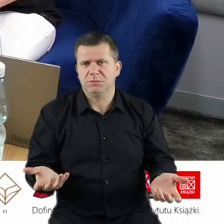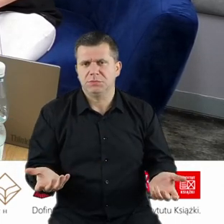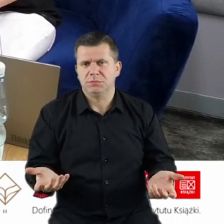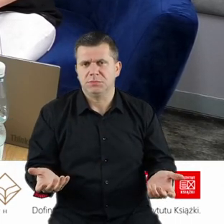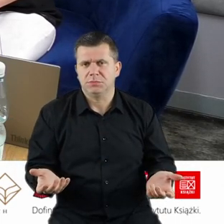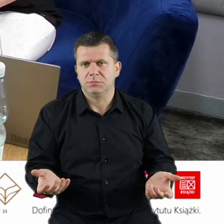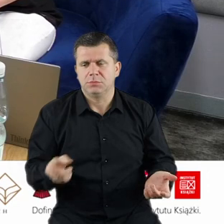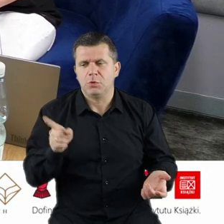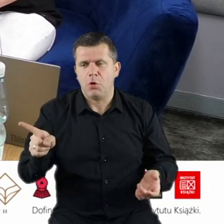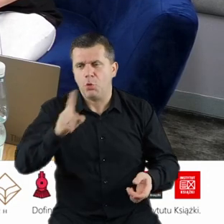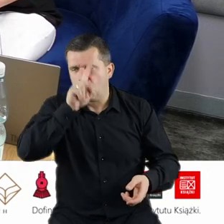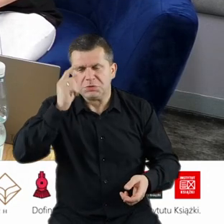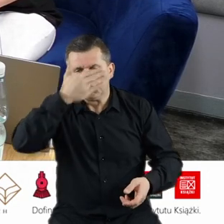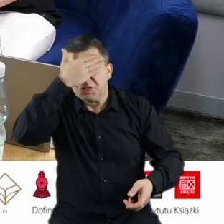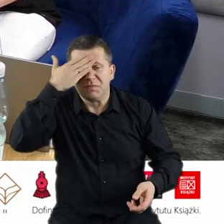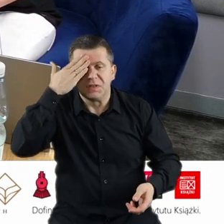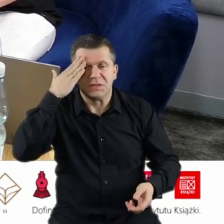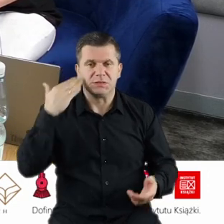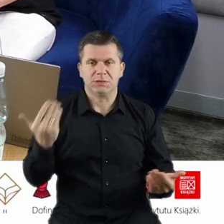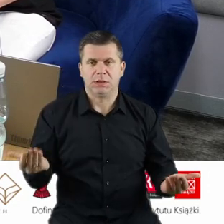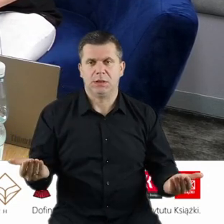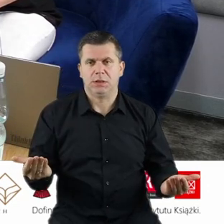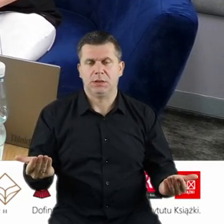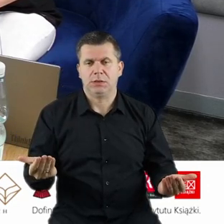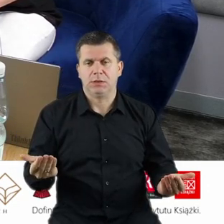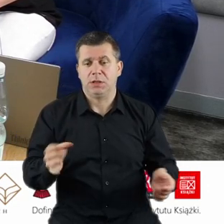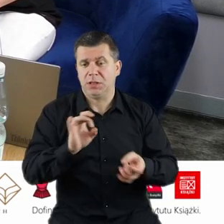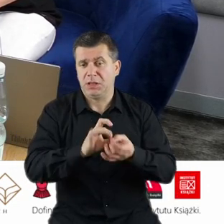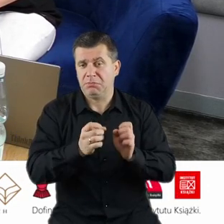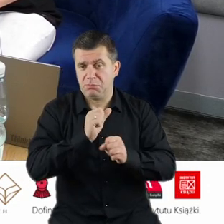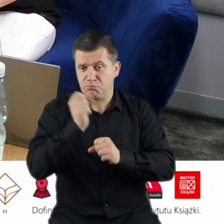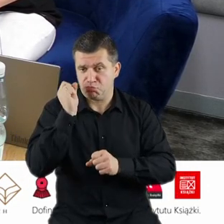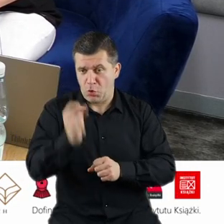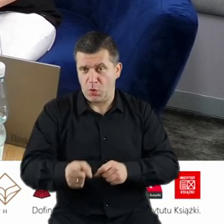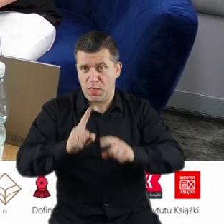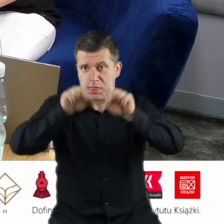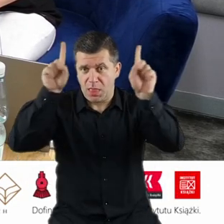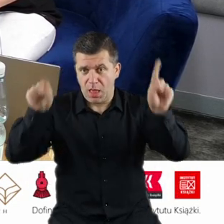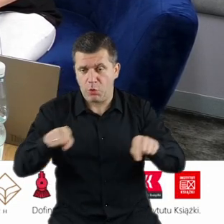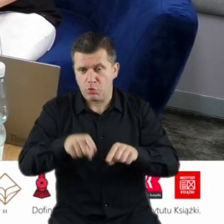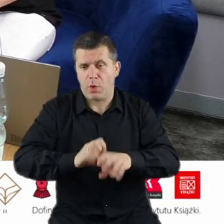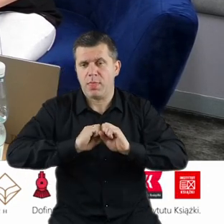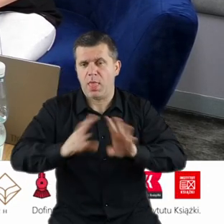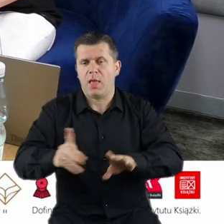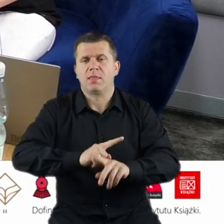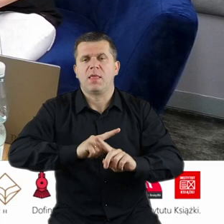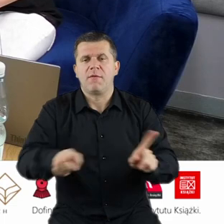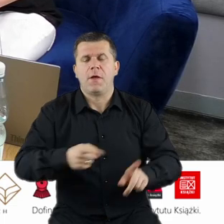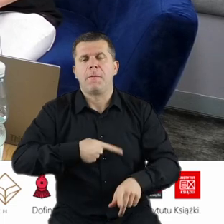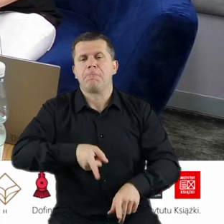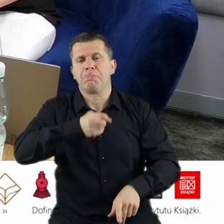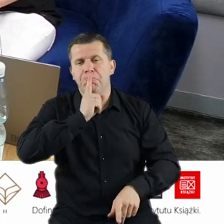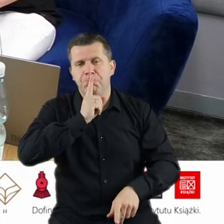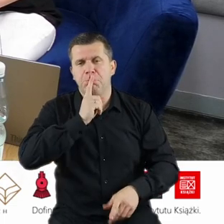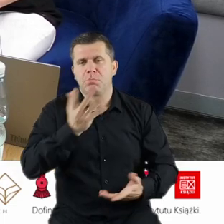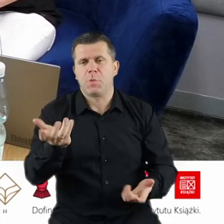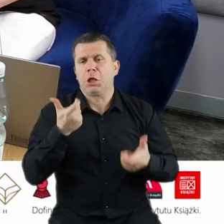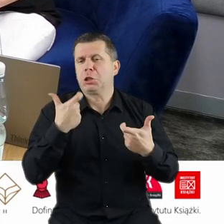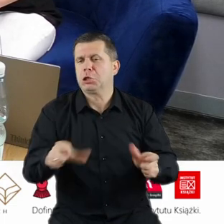nie zdbało o tą tablicę, w związku z tym oni nie wiedzieli, nie wiedzieliśmy. Gdyby była tablica, no to byłoby jasne.